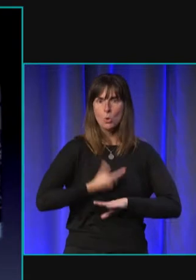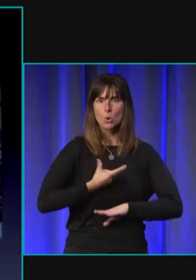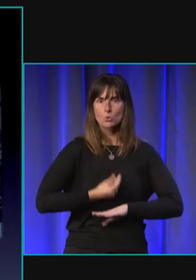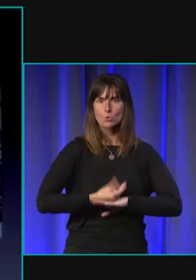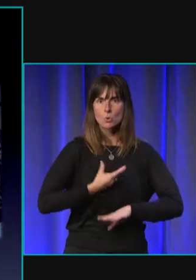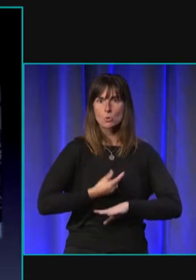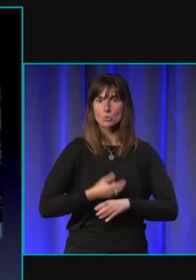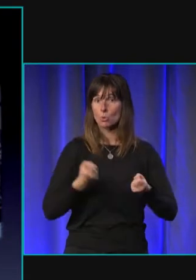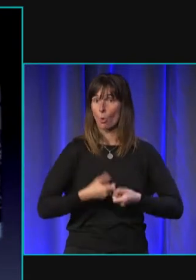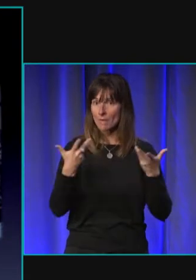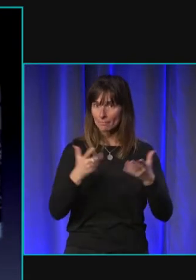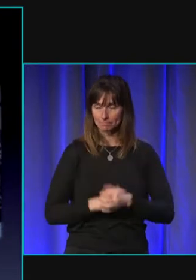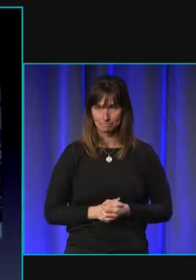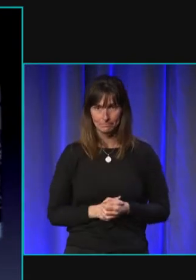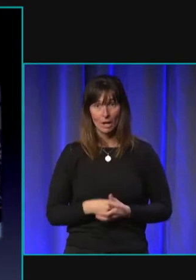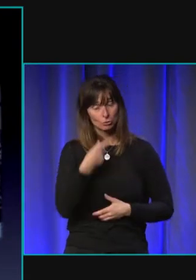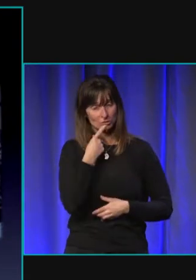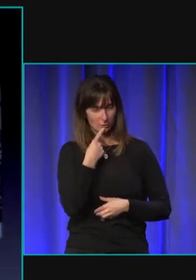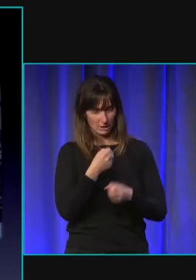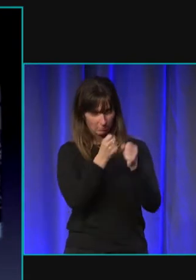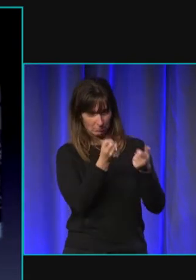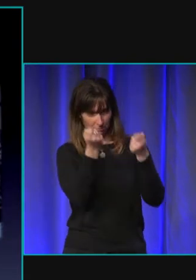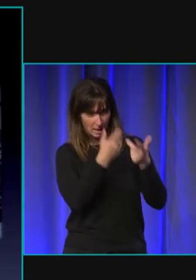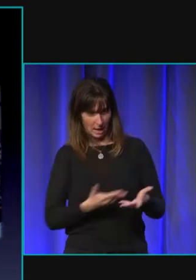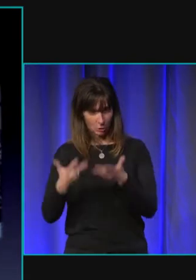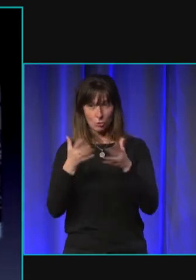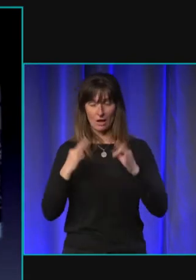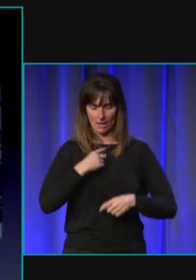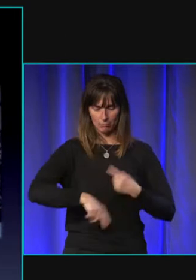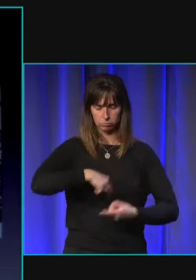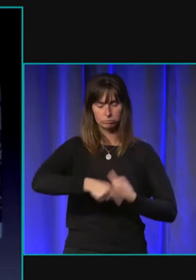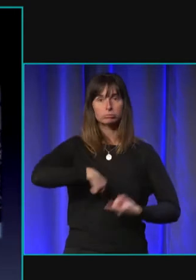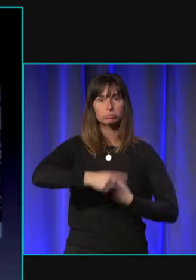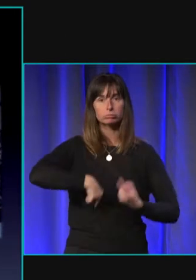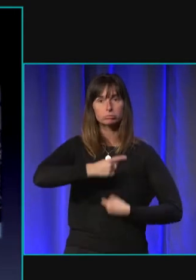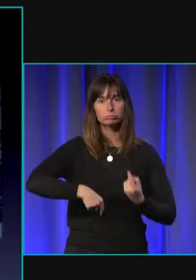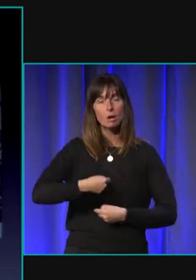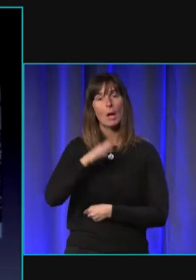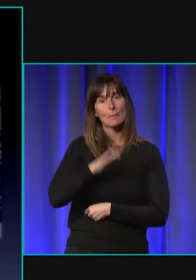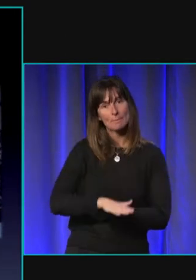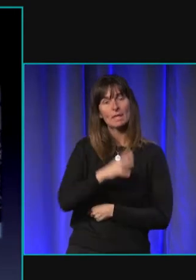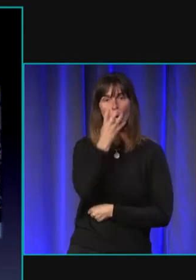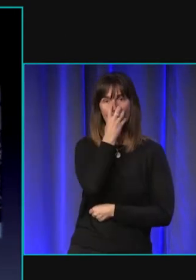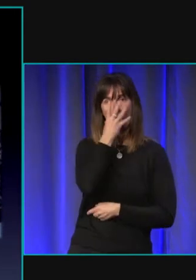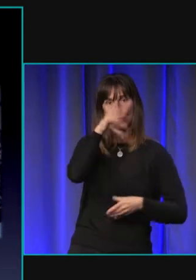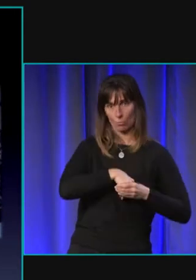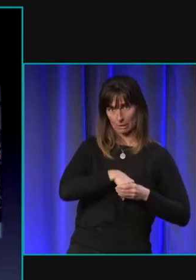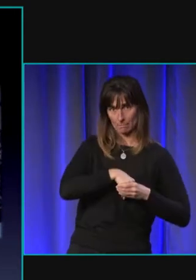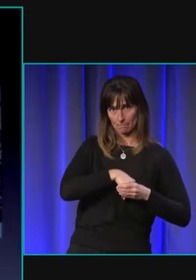en oxygène. Donc on est capable de calculer la part du métabolisme oxydatif, le métabolisme aérobie, celui qui fonctionne en présence